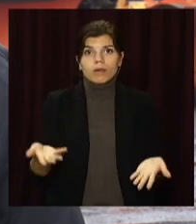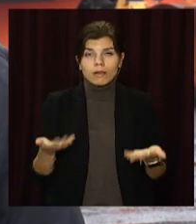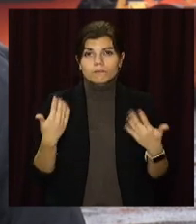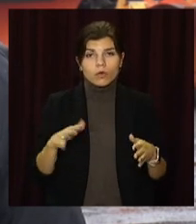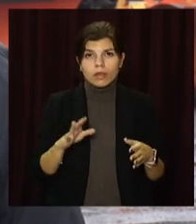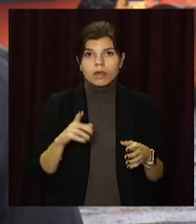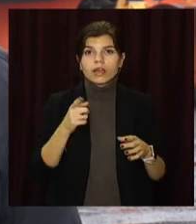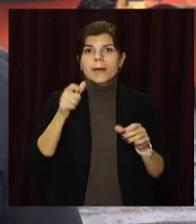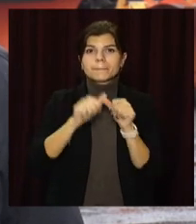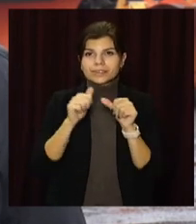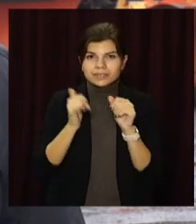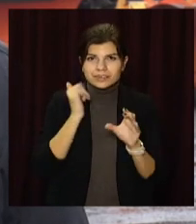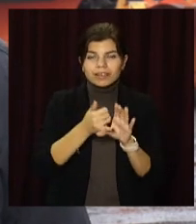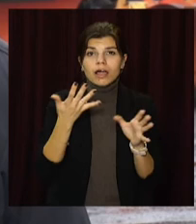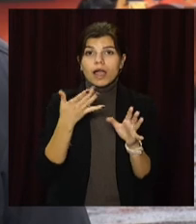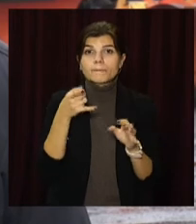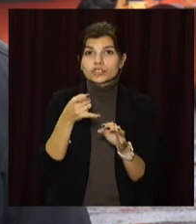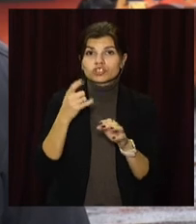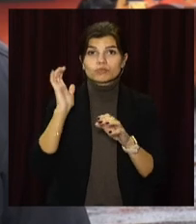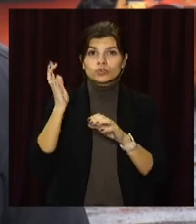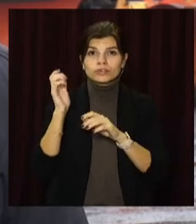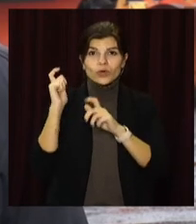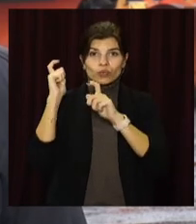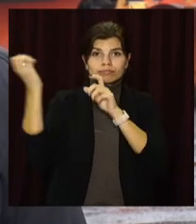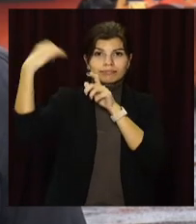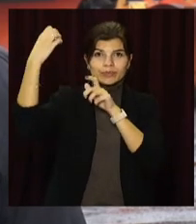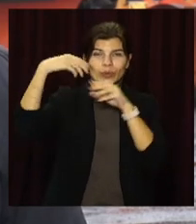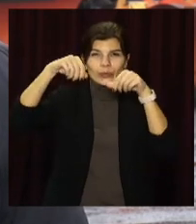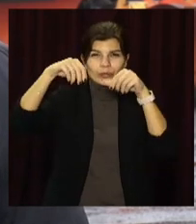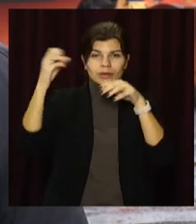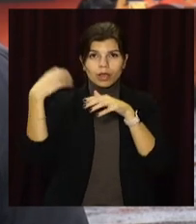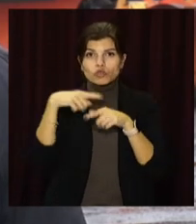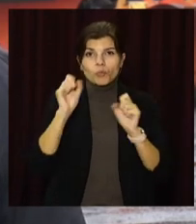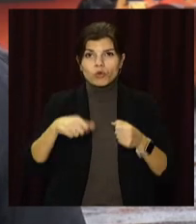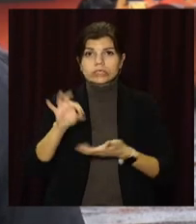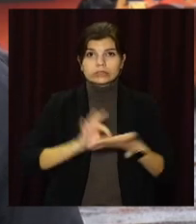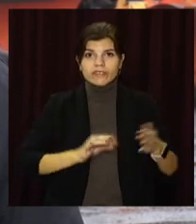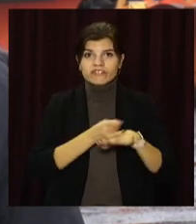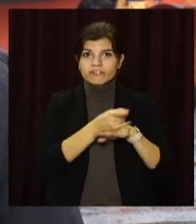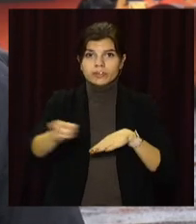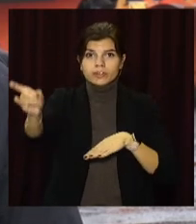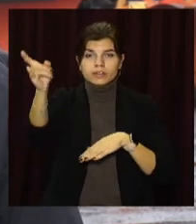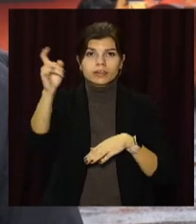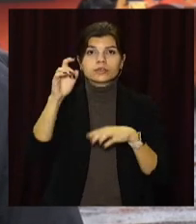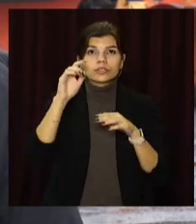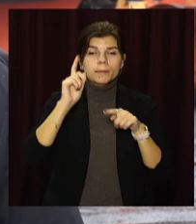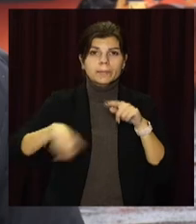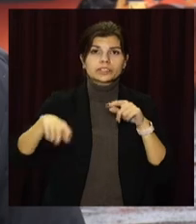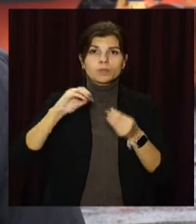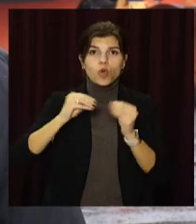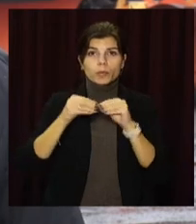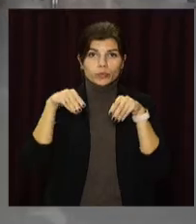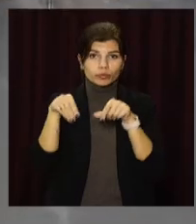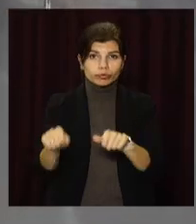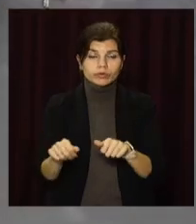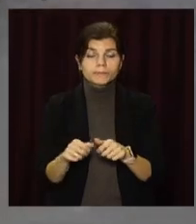паливні матеріали для того, щоб техніка, яка завантажилася сумішу, да, могла виїхати. Їхати на дорогу та оперативно розчистити або посипати